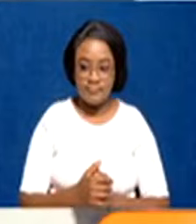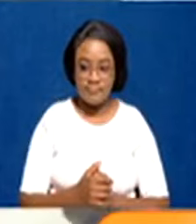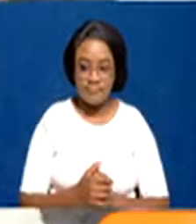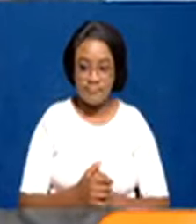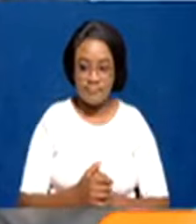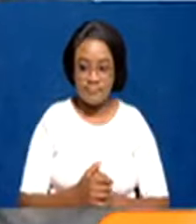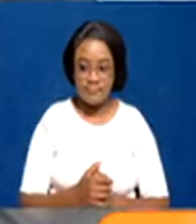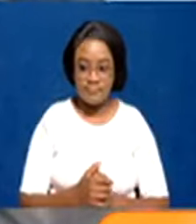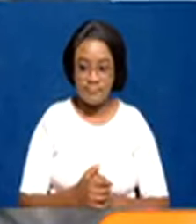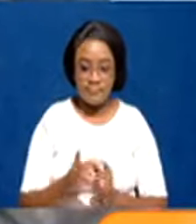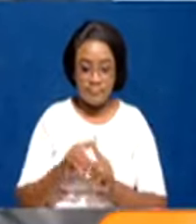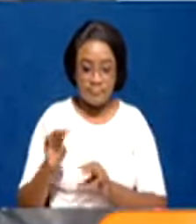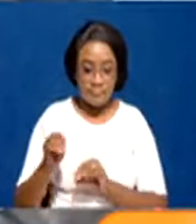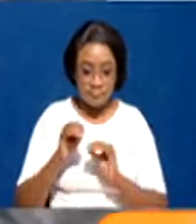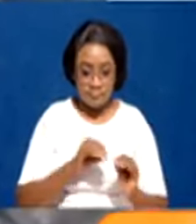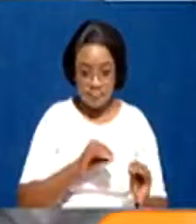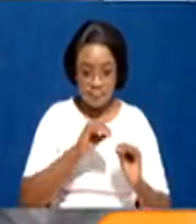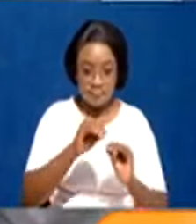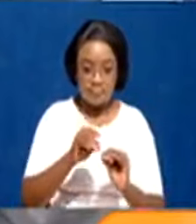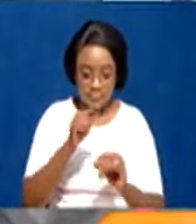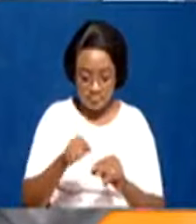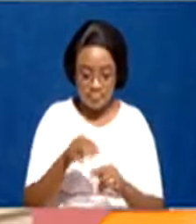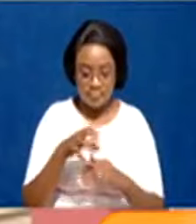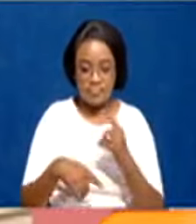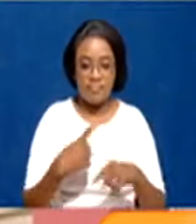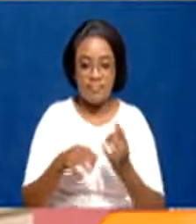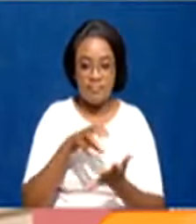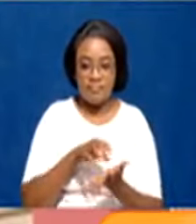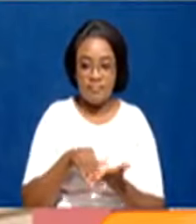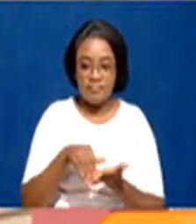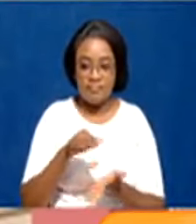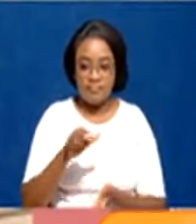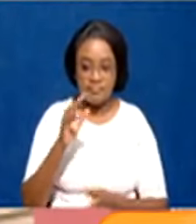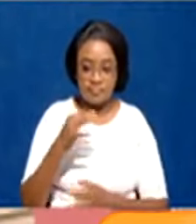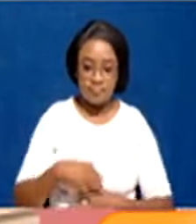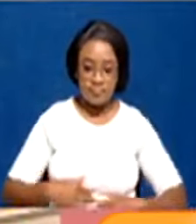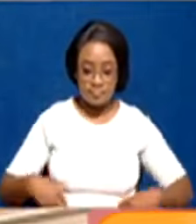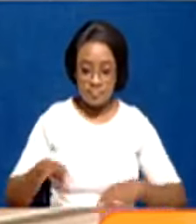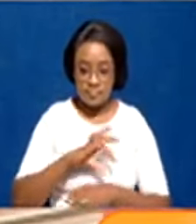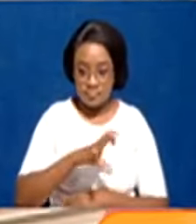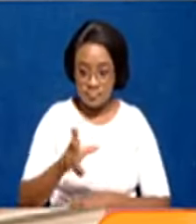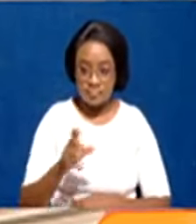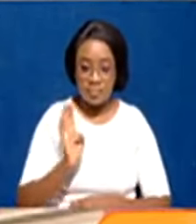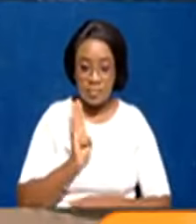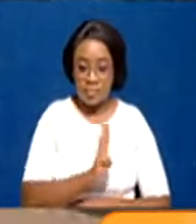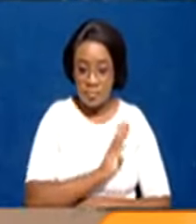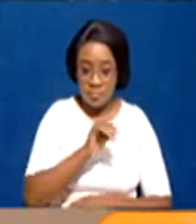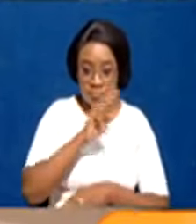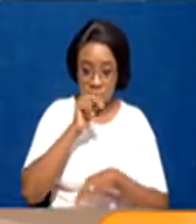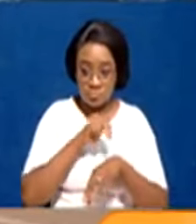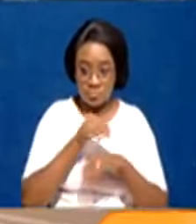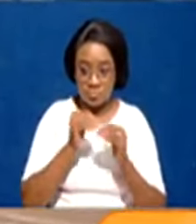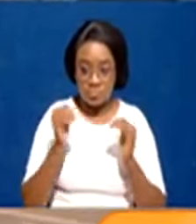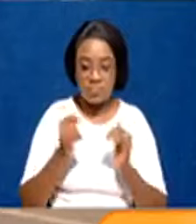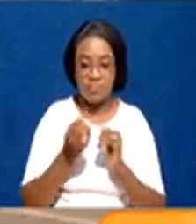Swala la kuvuka mipaka likichangia ongezeko la visa vya ukeketaji kaunti ya Marsabit, bodi ya kukomesha ukeketaji nchini imeelezea